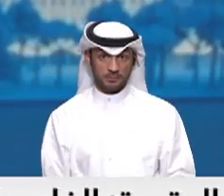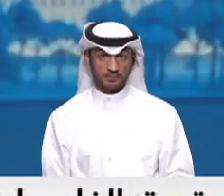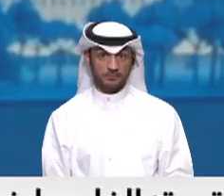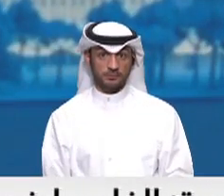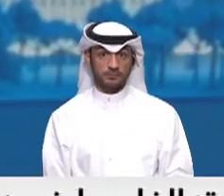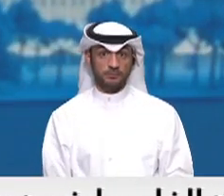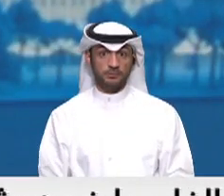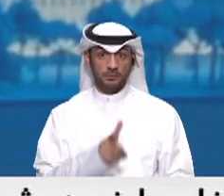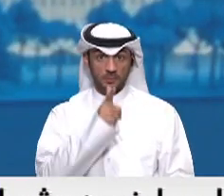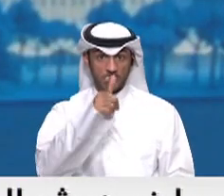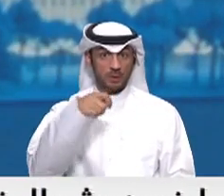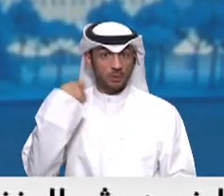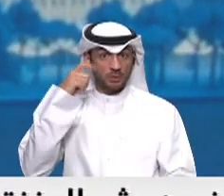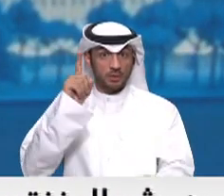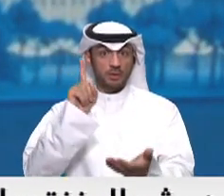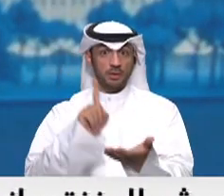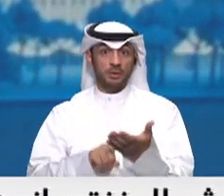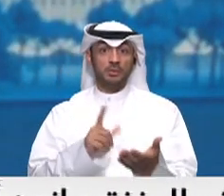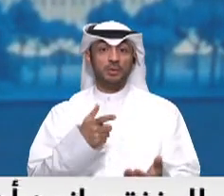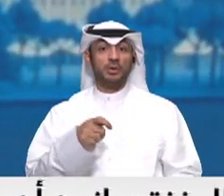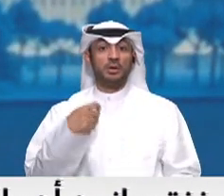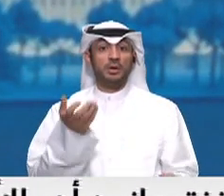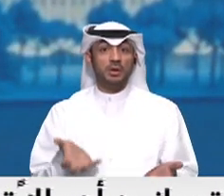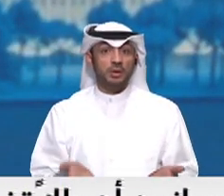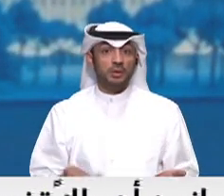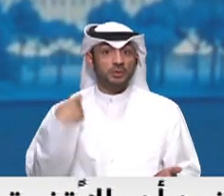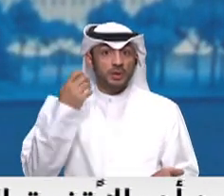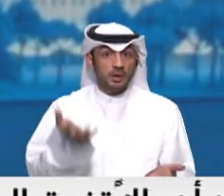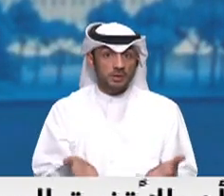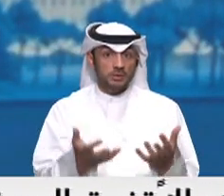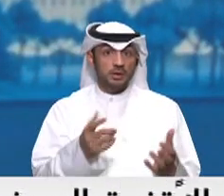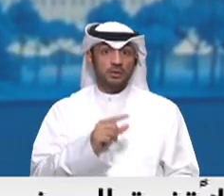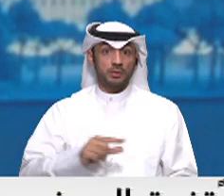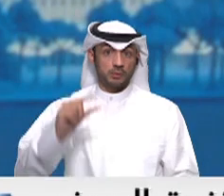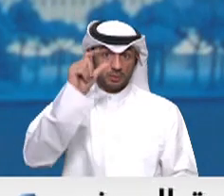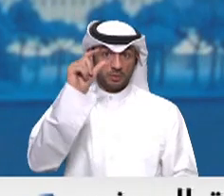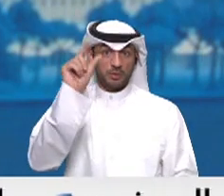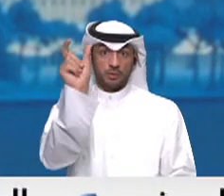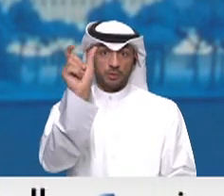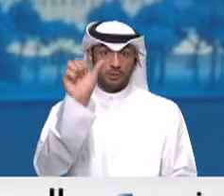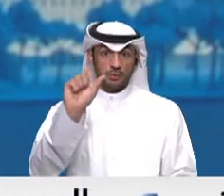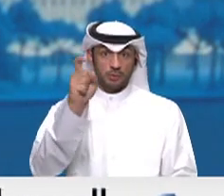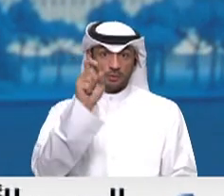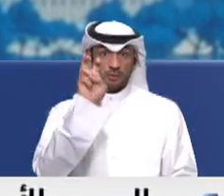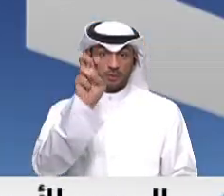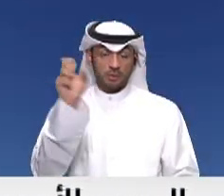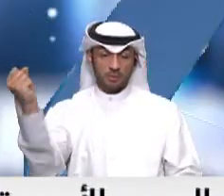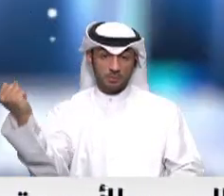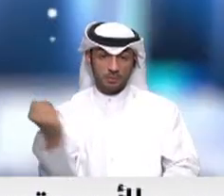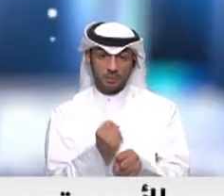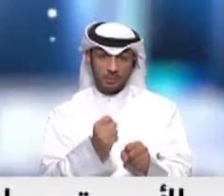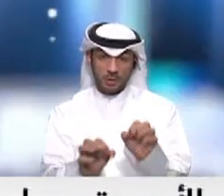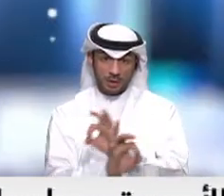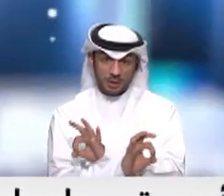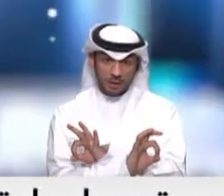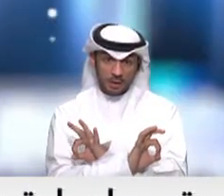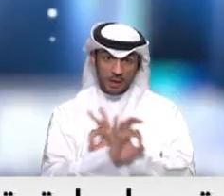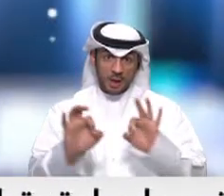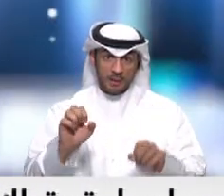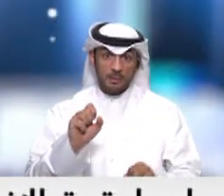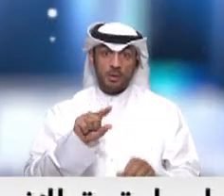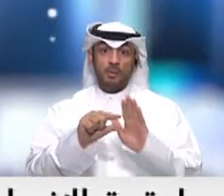أكدت وزيرة الأشغال العامة الدكتورة نور محمد المشعان الحرص على تذليل كل الصعاب أمام مؤسسة